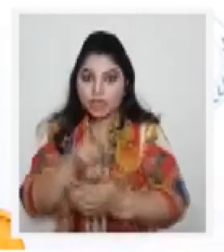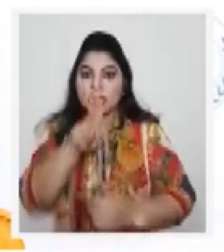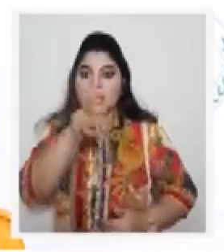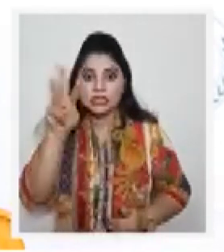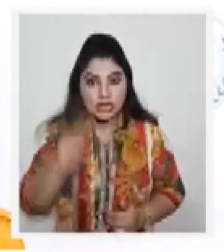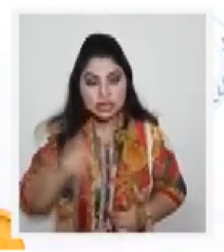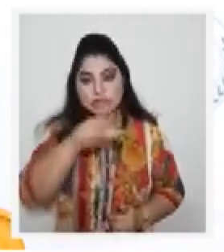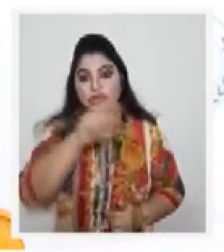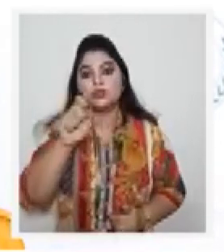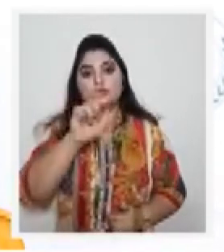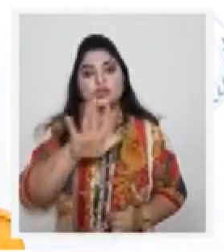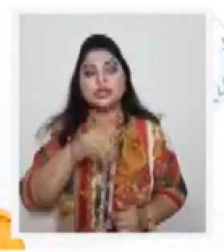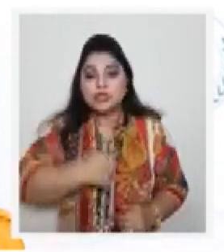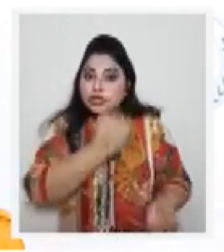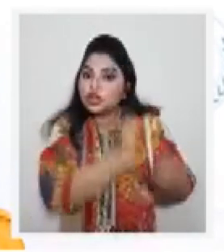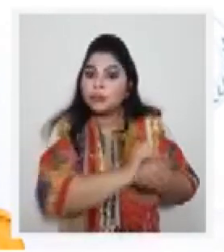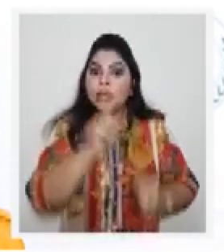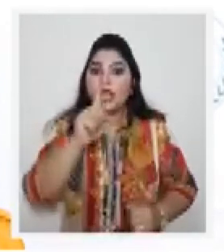২৫,২৮,২৪৫টি এবং বিতরণ হয়েছে